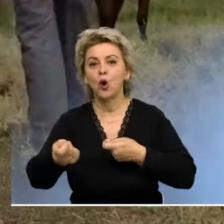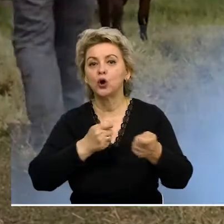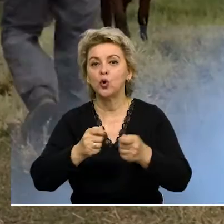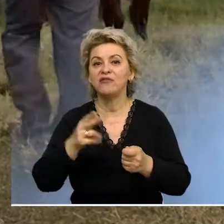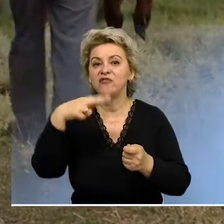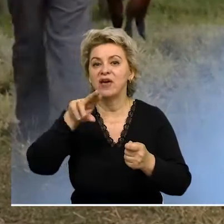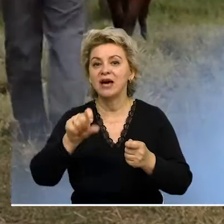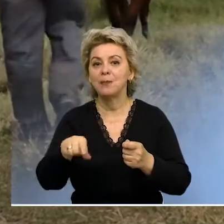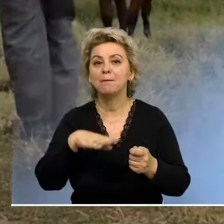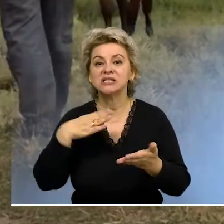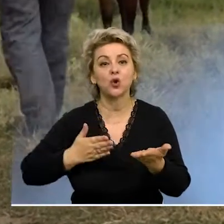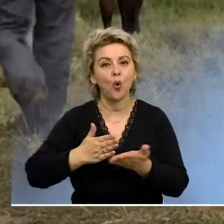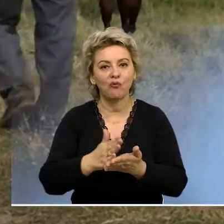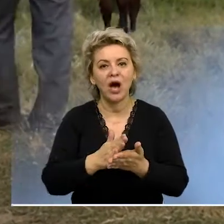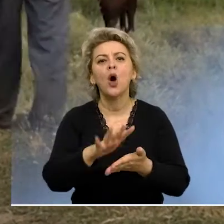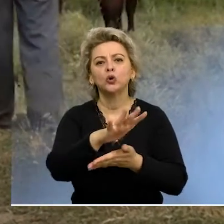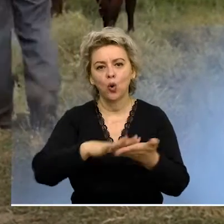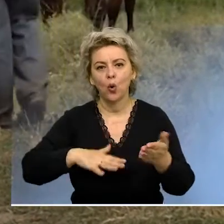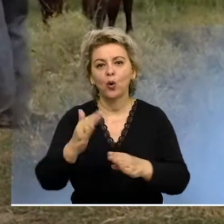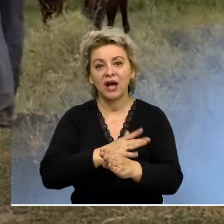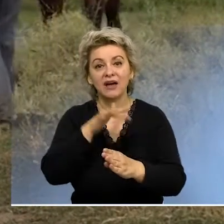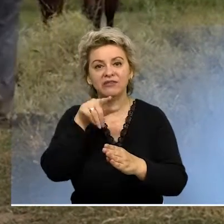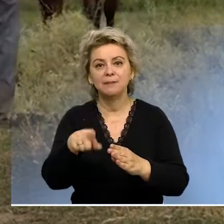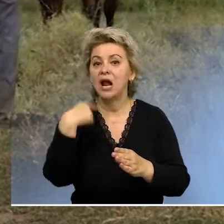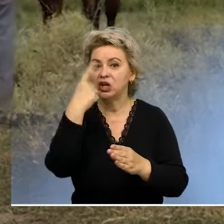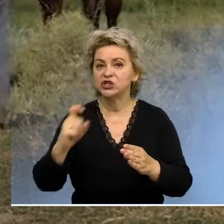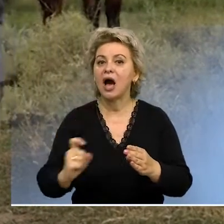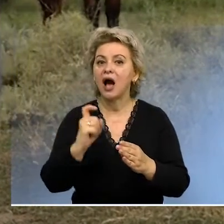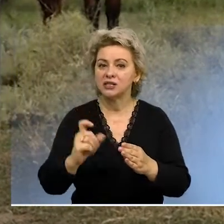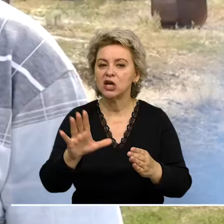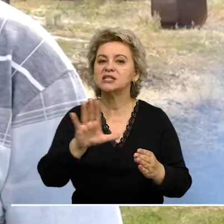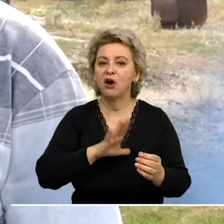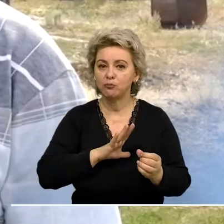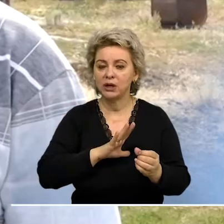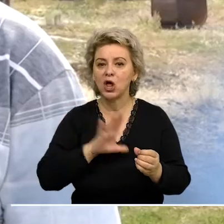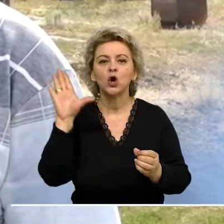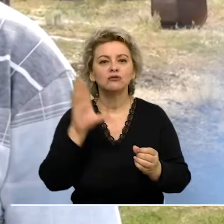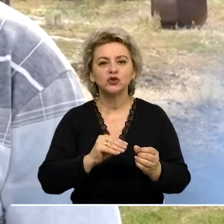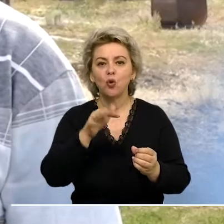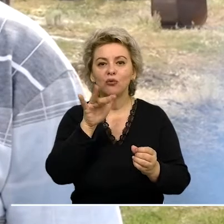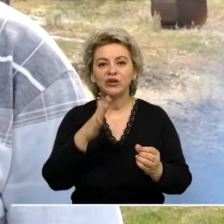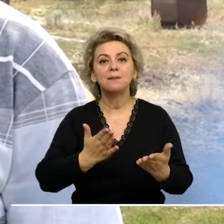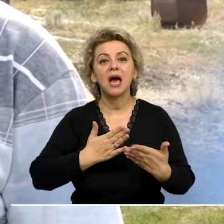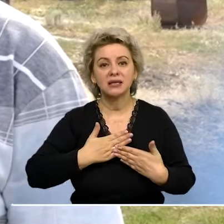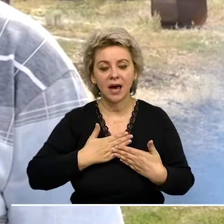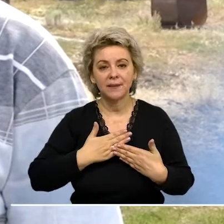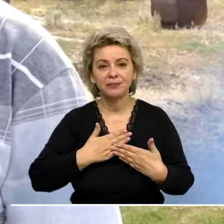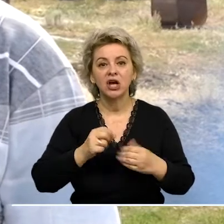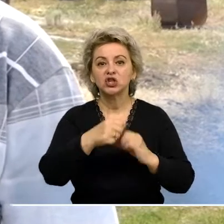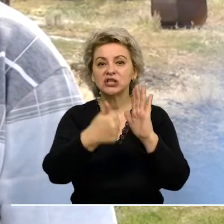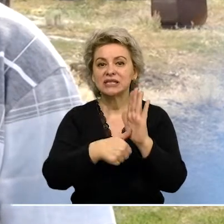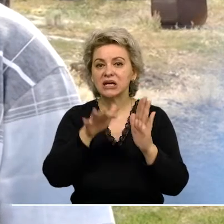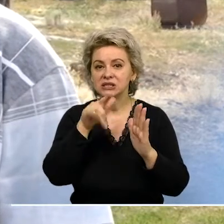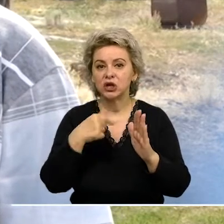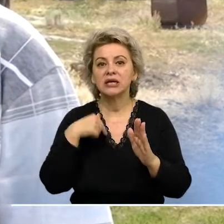вложениям. Александр Тищенко руководит фермой мясного направления весьма продолжительное время. Личное подсобное хозяйство было.